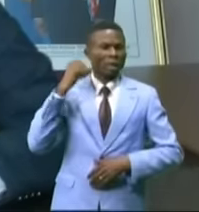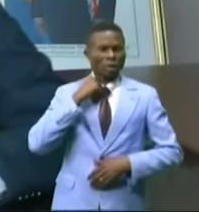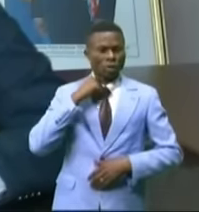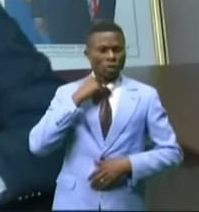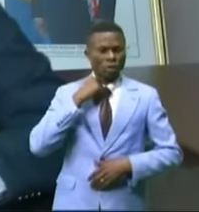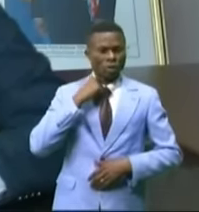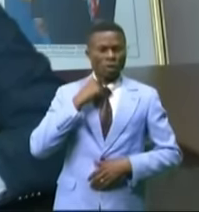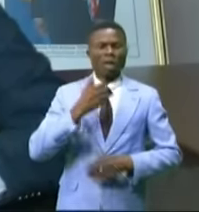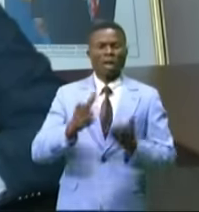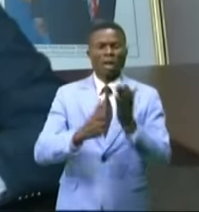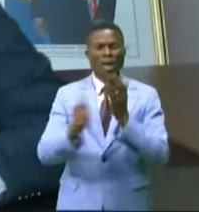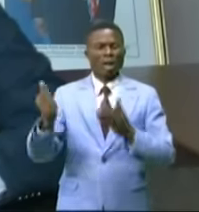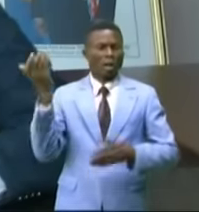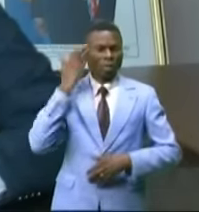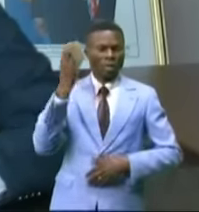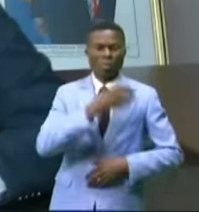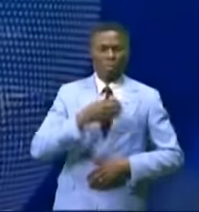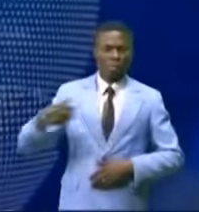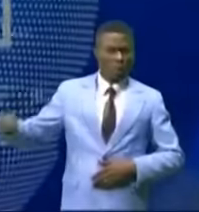ni de la qualité d'infirmier.